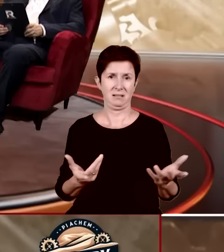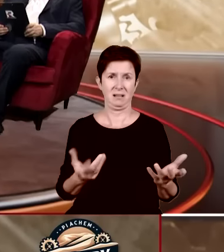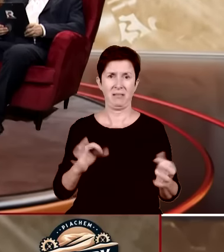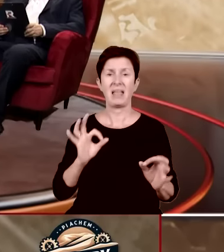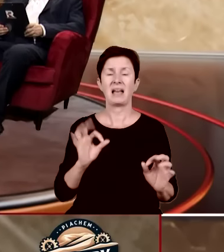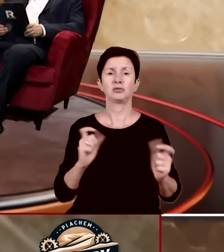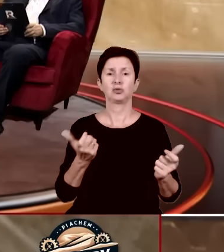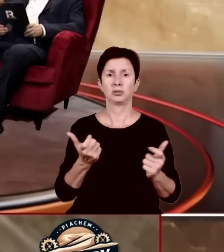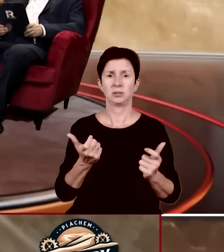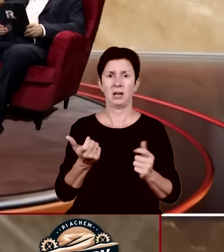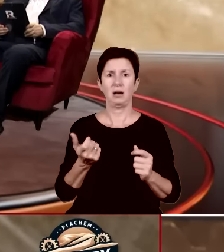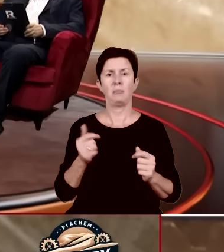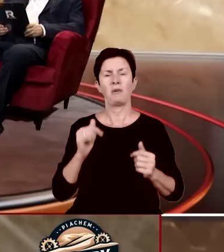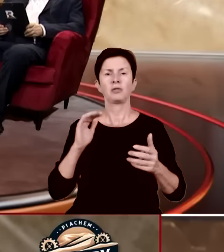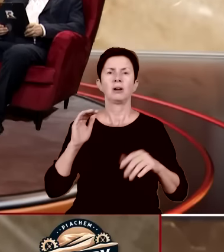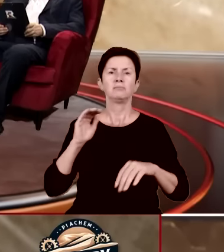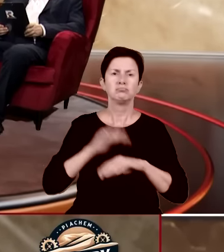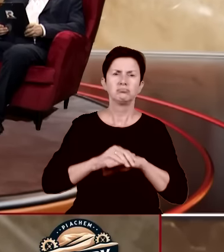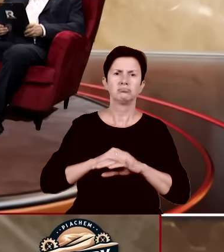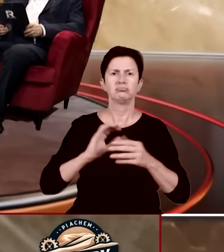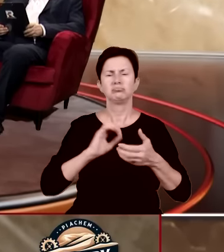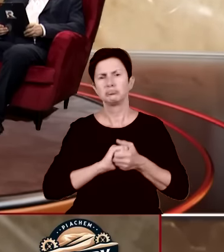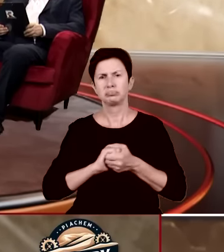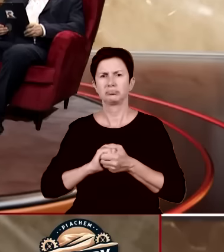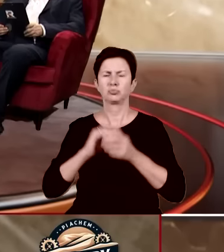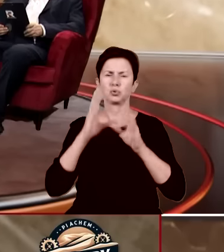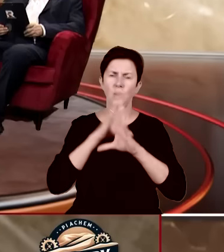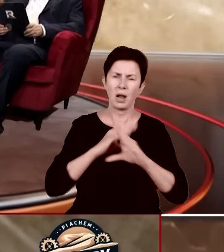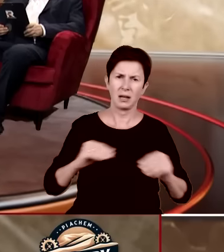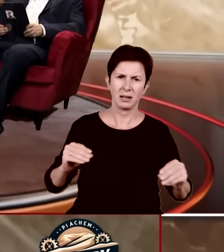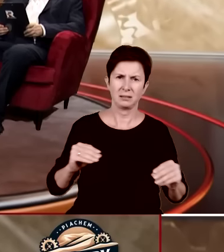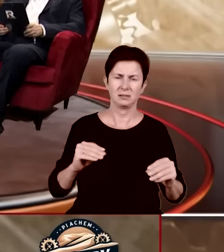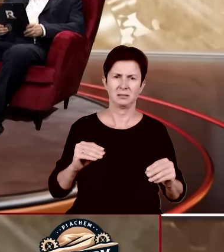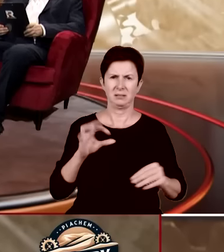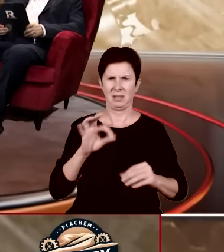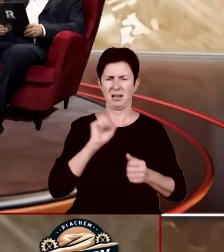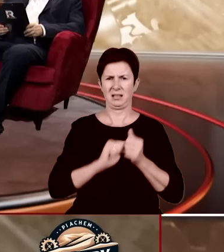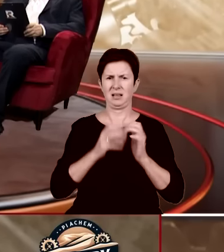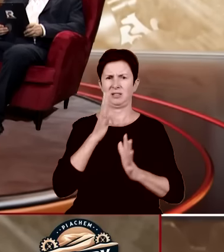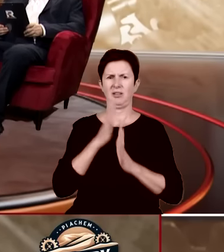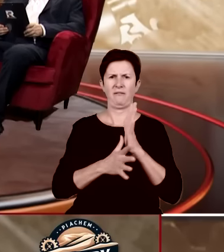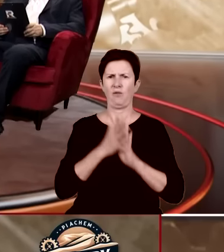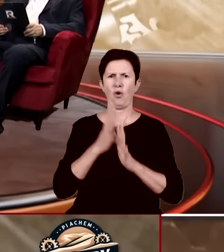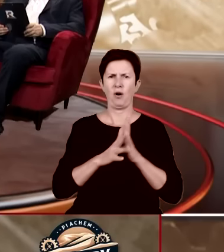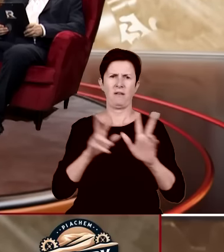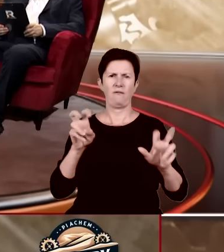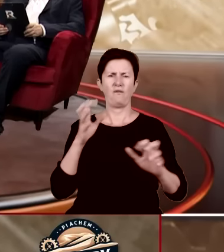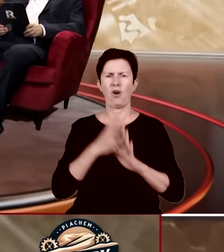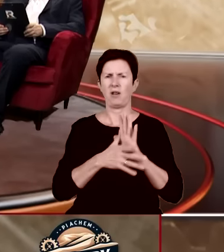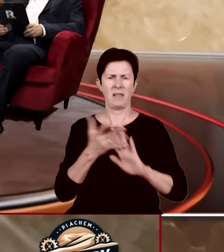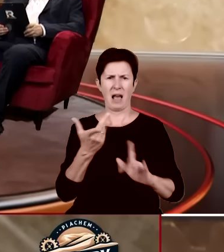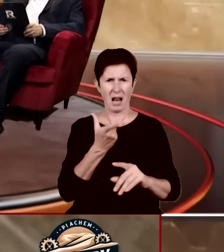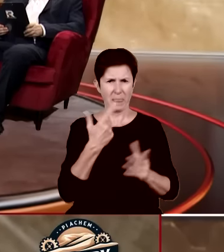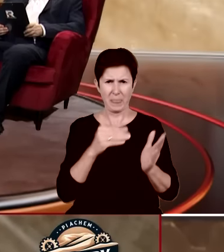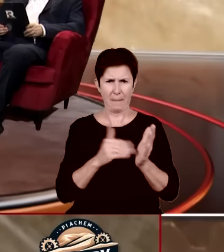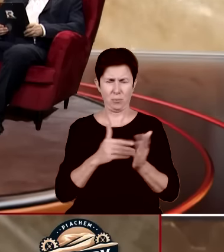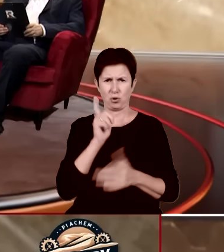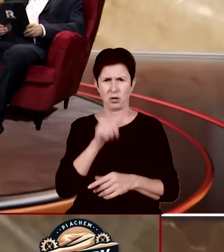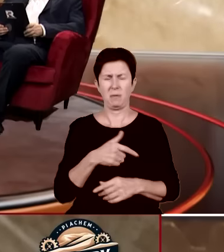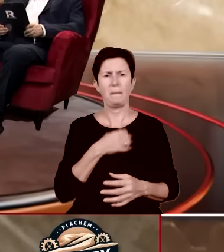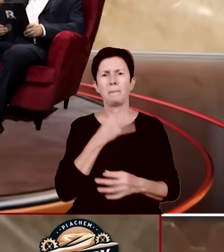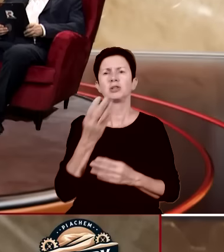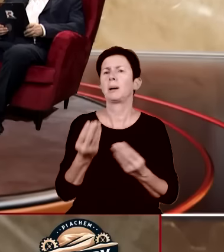zamiast właśnie pojednania, pokoju, tej tolerancji, mamy wojnę zupełnie niepotrzebną. Zadajemy sobie tylko pytanie, po co?